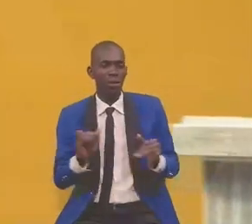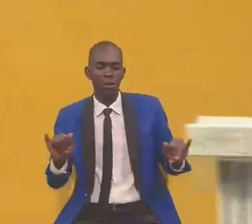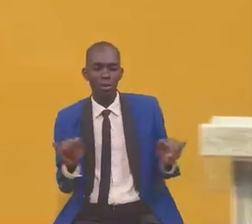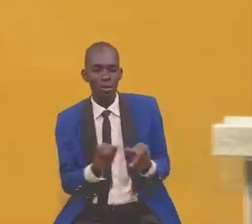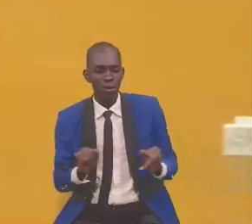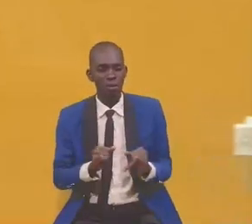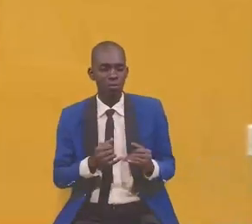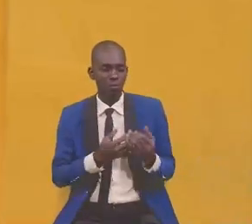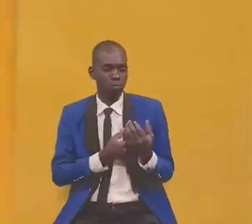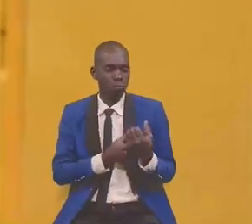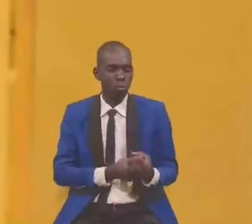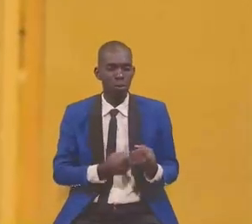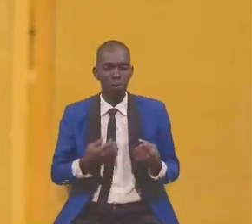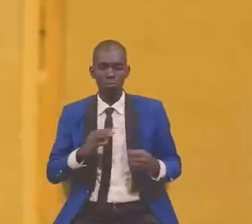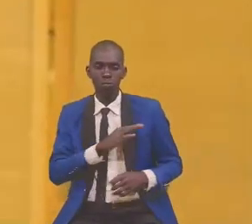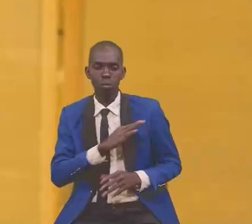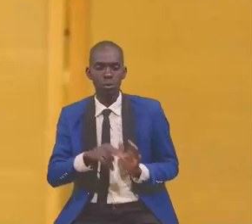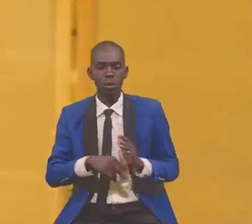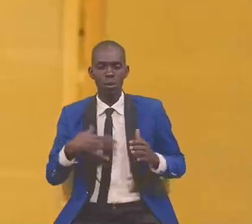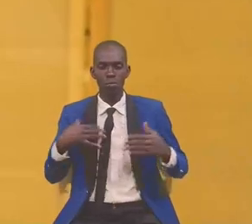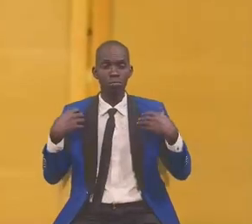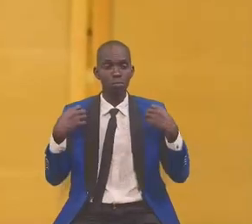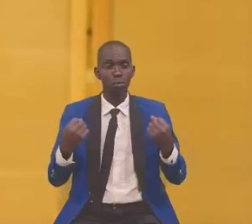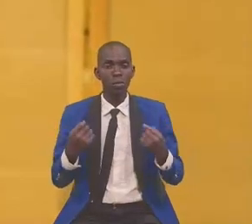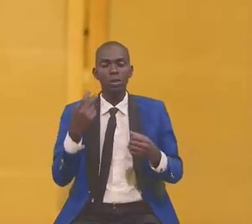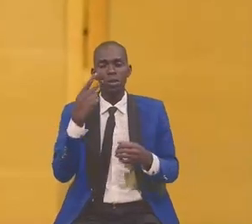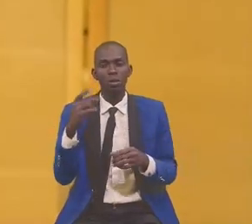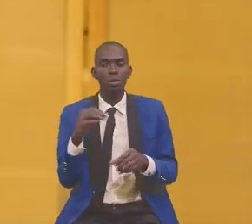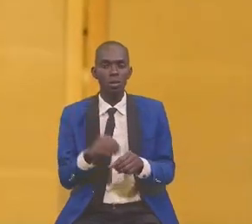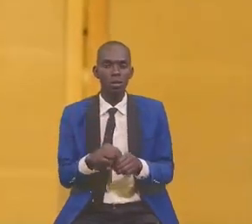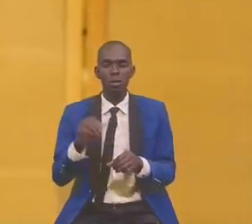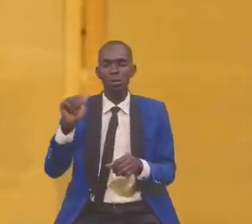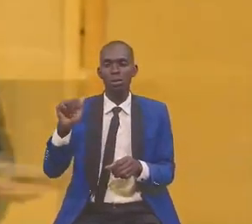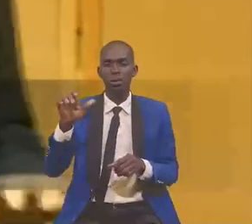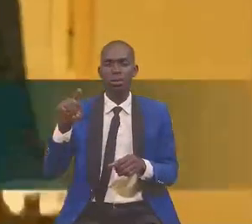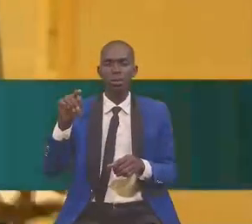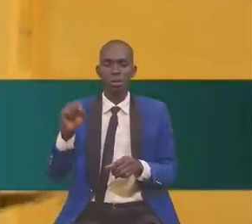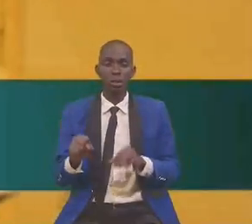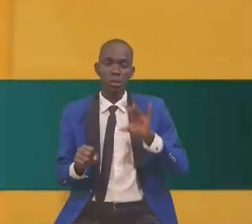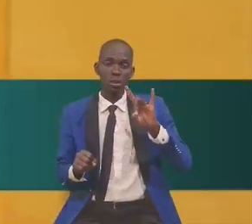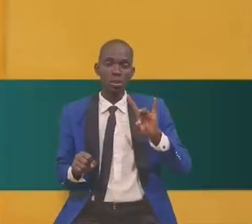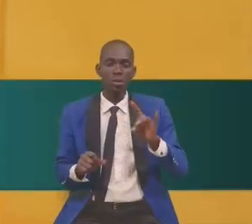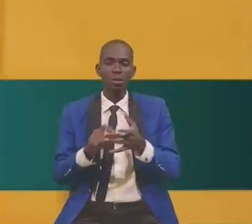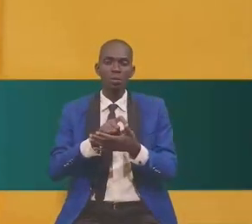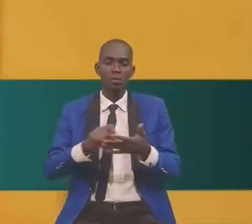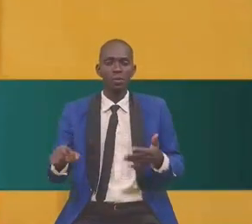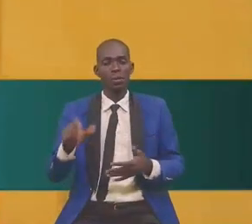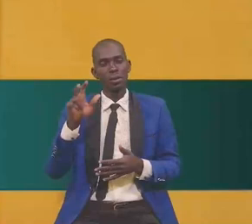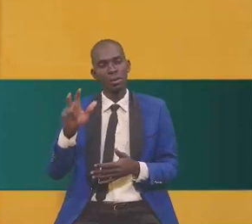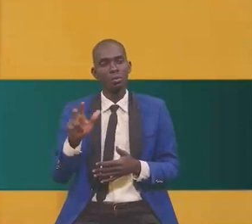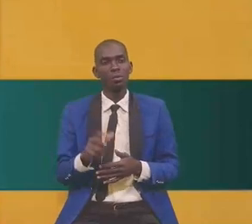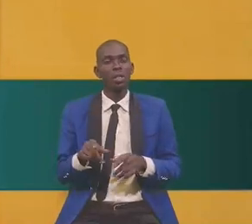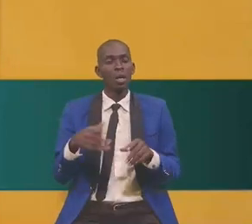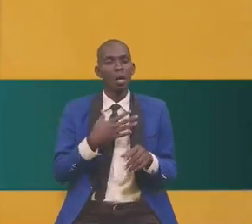8, verset 3. Chapitre 8. Saul, de son côté, ravageait